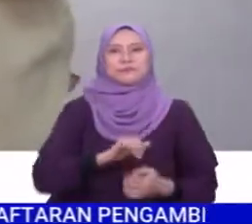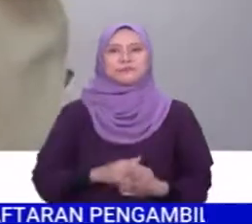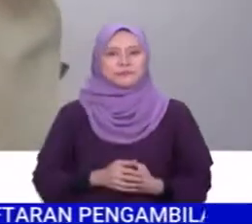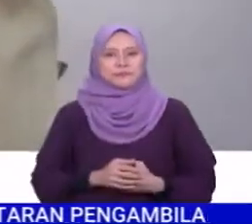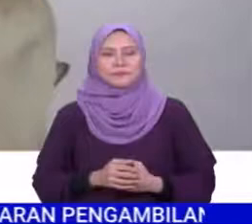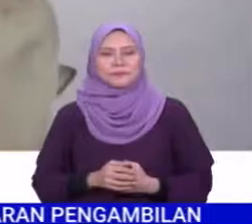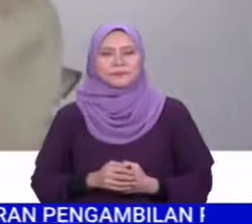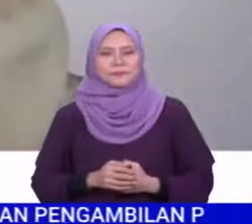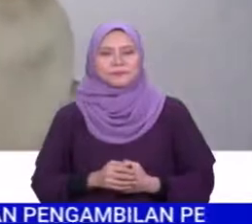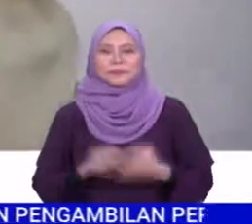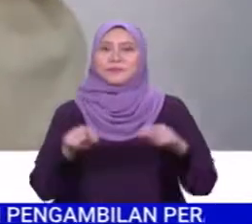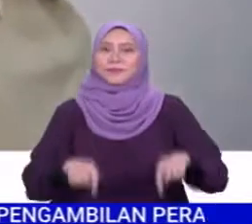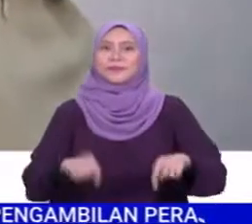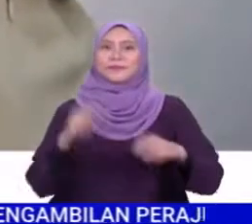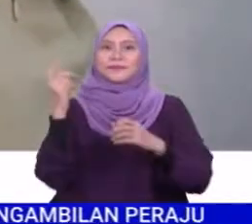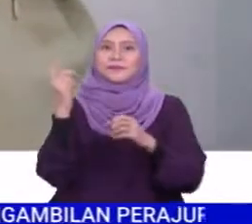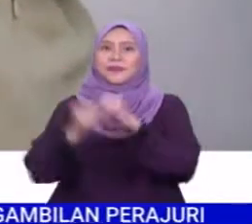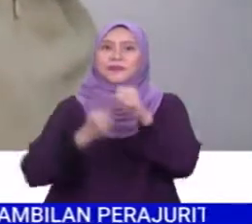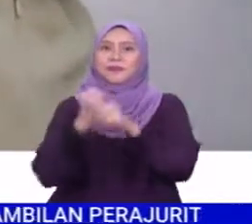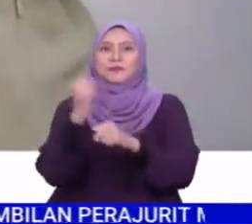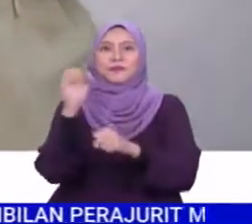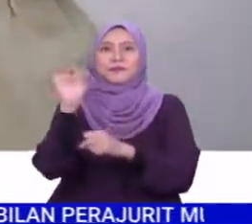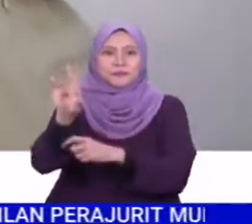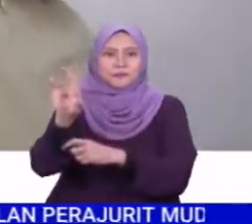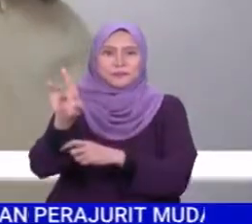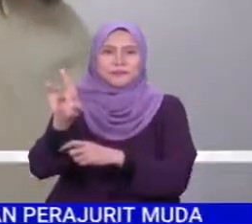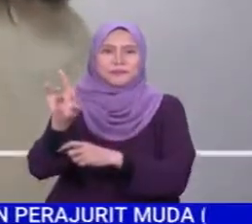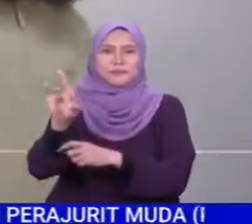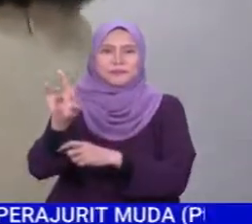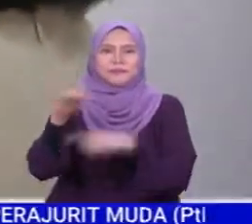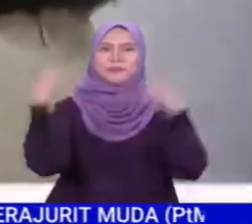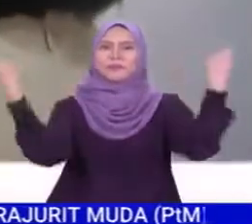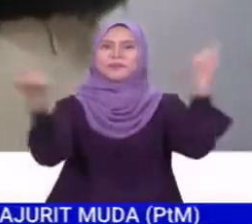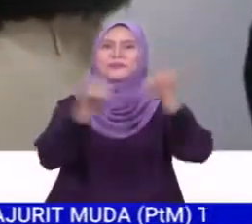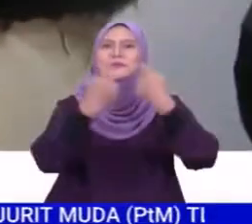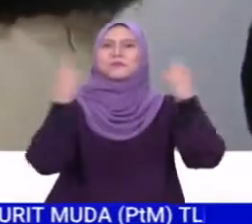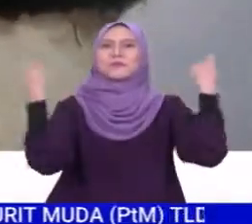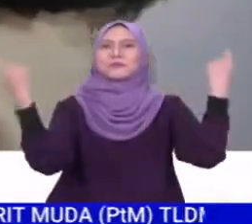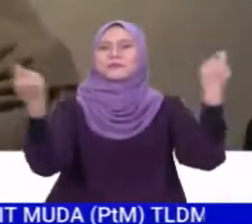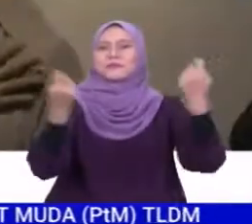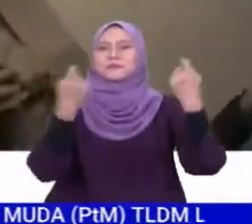Alhamdulillah, tahun ini tahun yang ke-8. Kita menyambut tahu